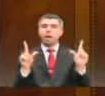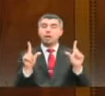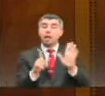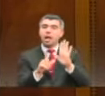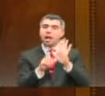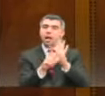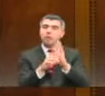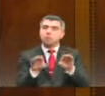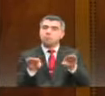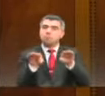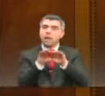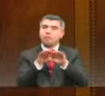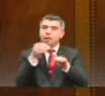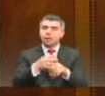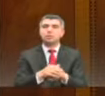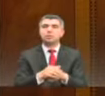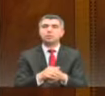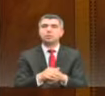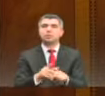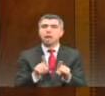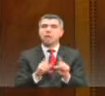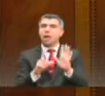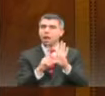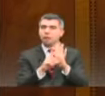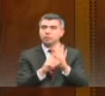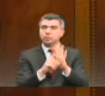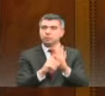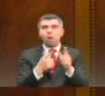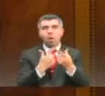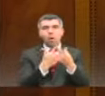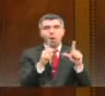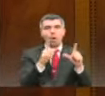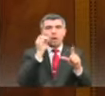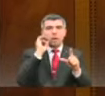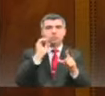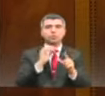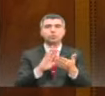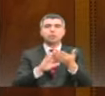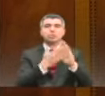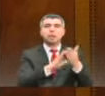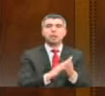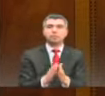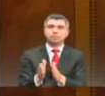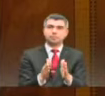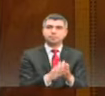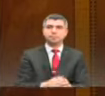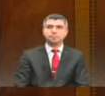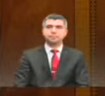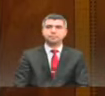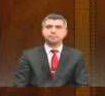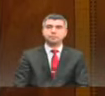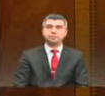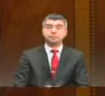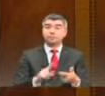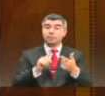الحالي المتعلق بحق تأسيس الجمعيات مع أحكام الدستور. المحور الثاني